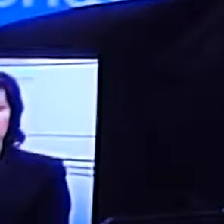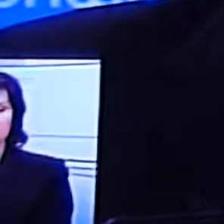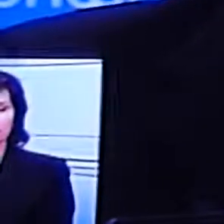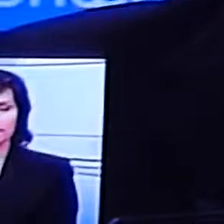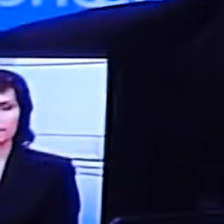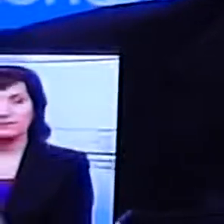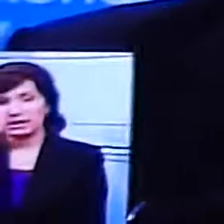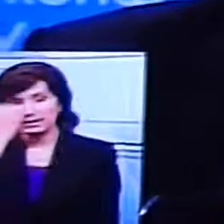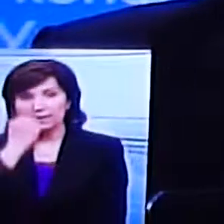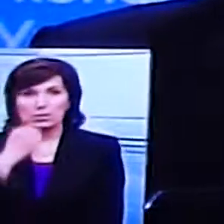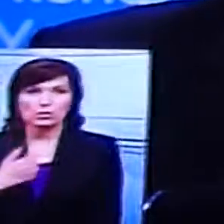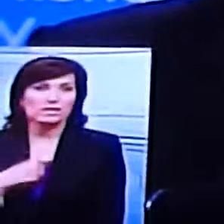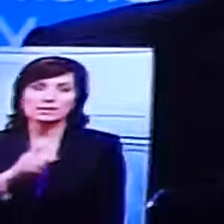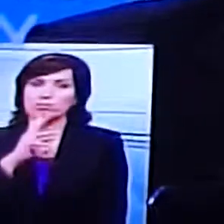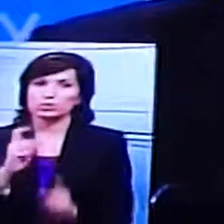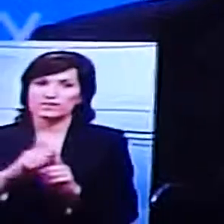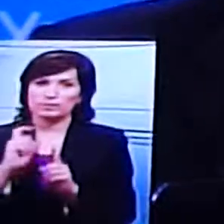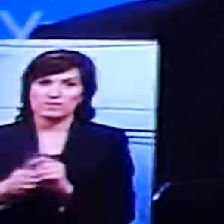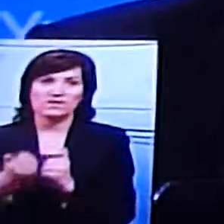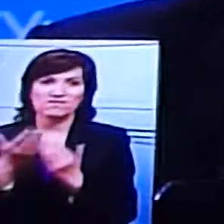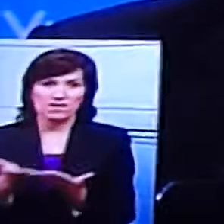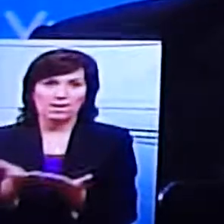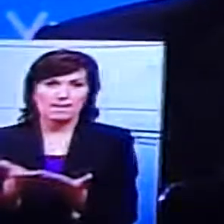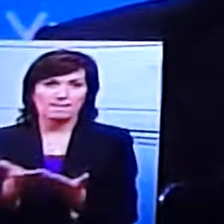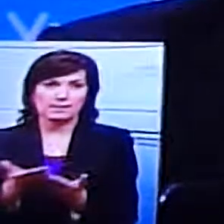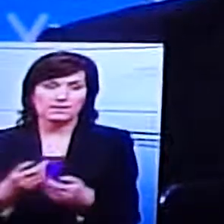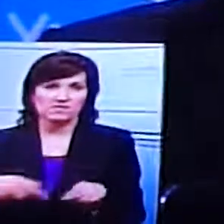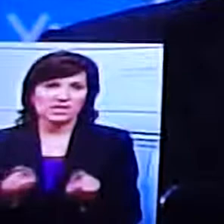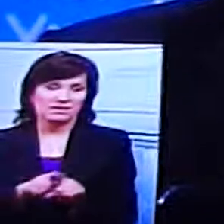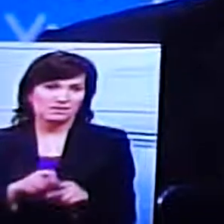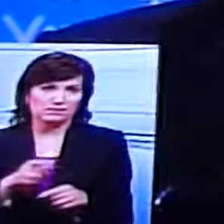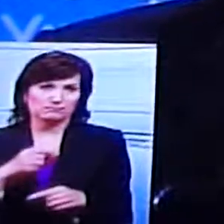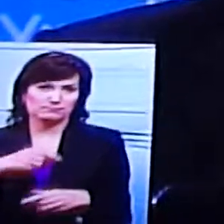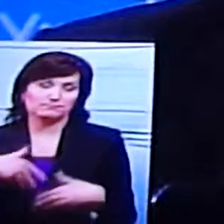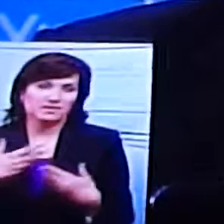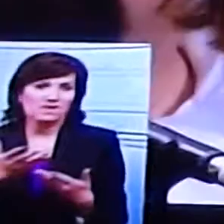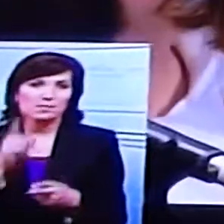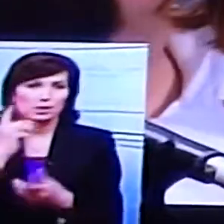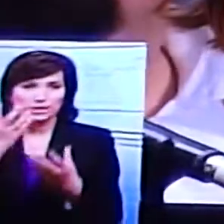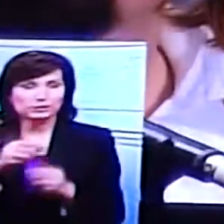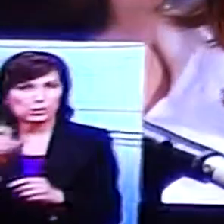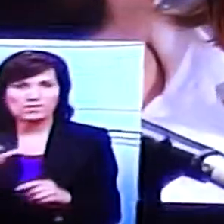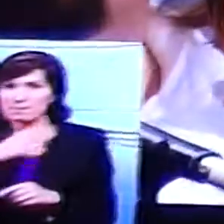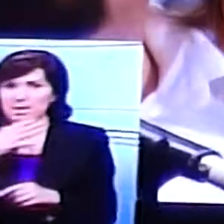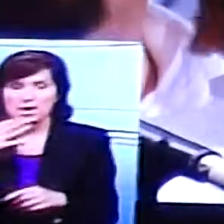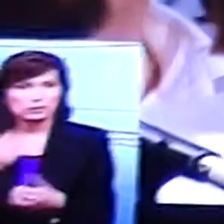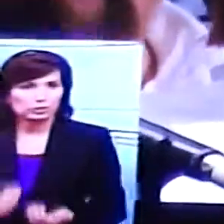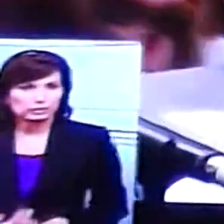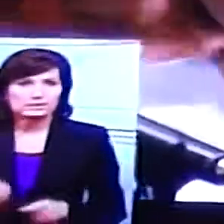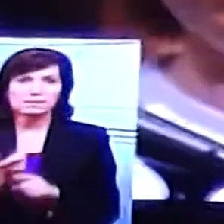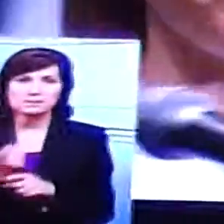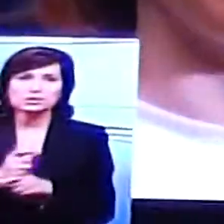Дякую. Ну, я не буду відповідати вам в такій тональності. Ви молода ще людина, вам багато жити, тим паче